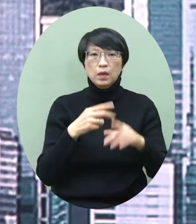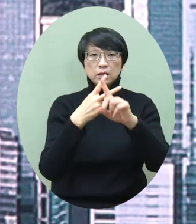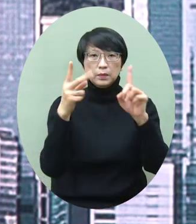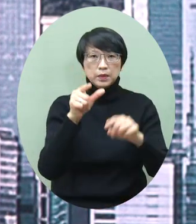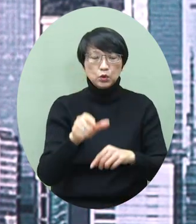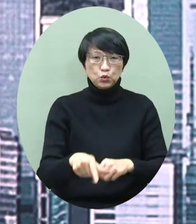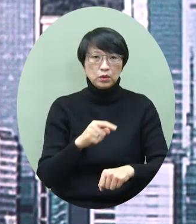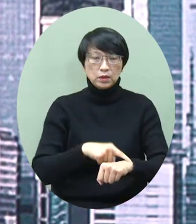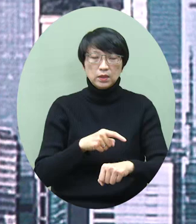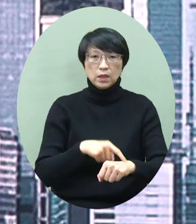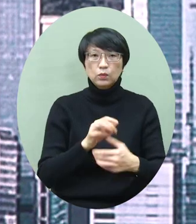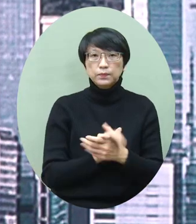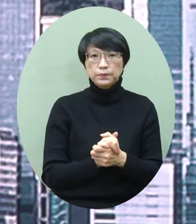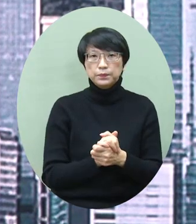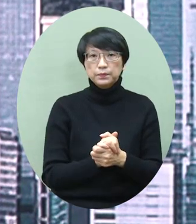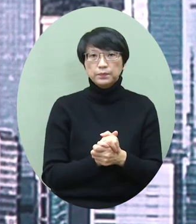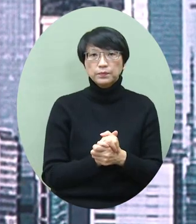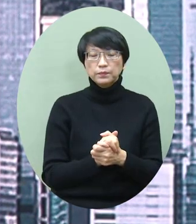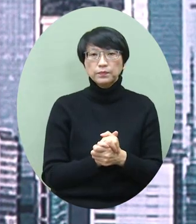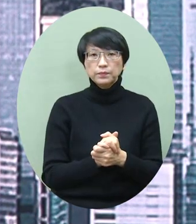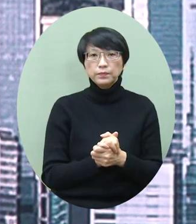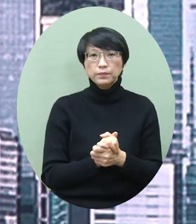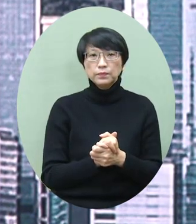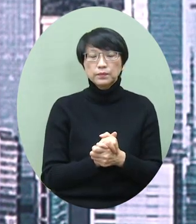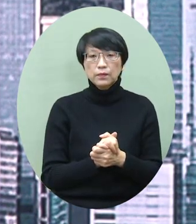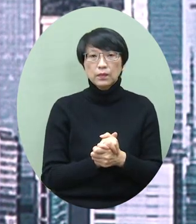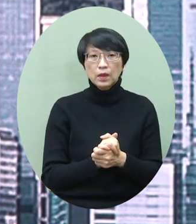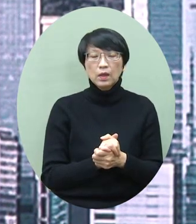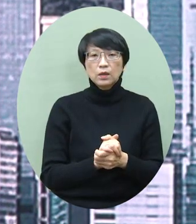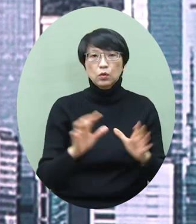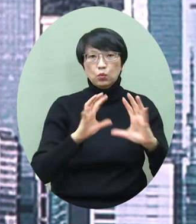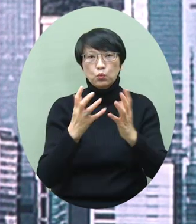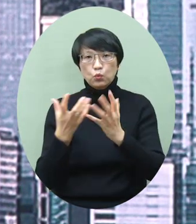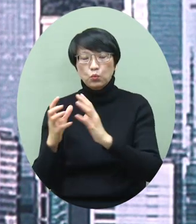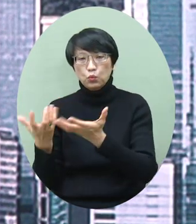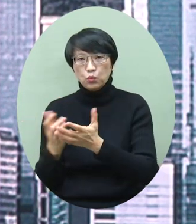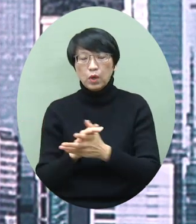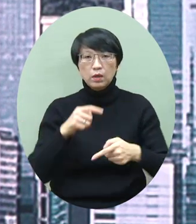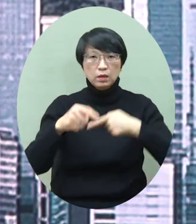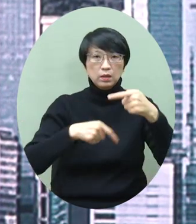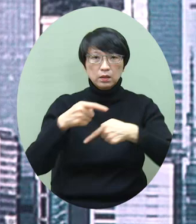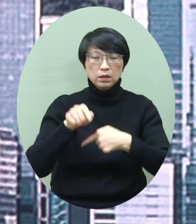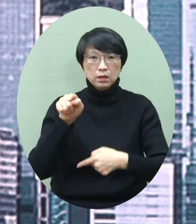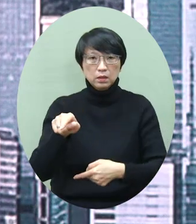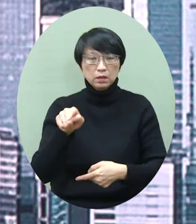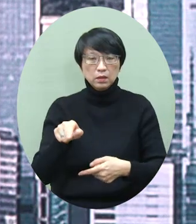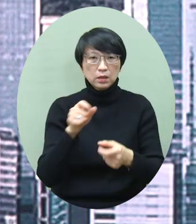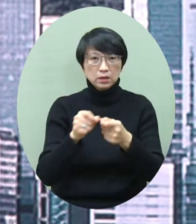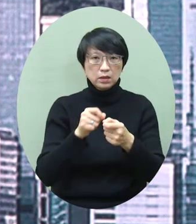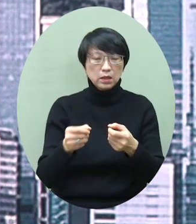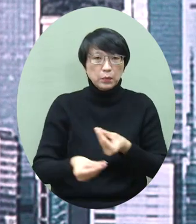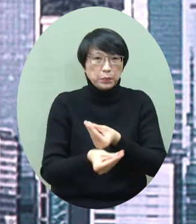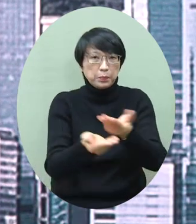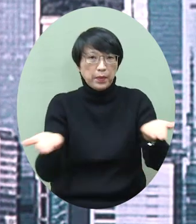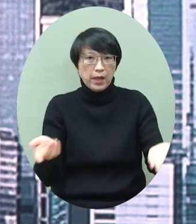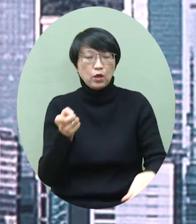啊，係同翻即係幾個嘅評議會咧，去將我哋嗰個預覽本咧，係俾佢哋嚟去即